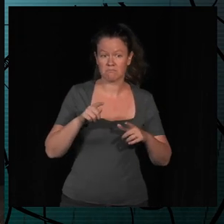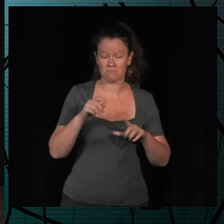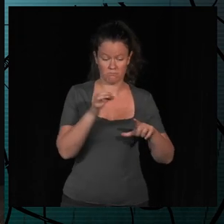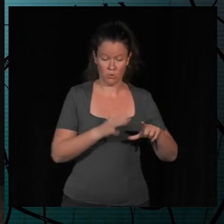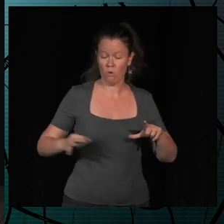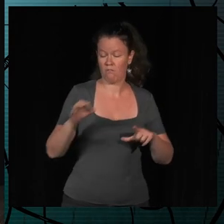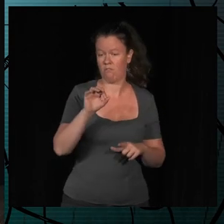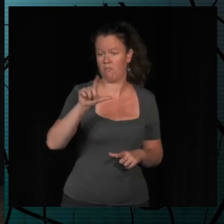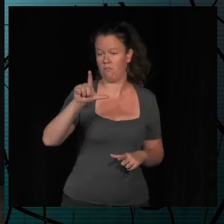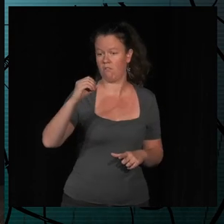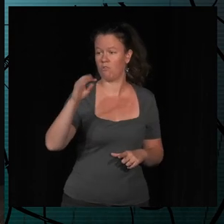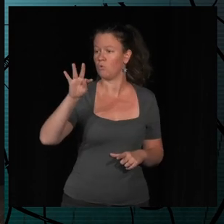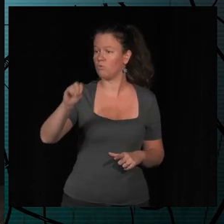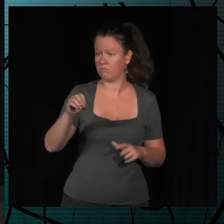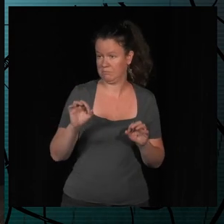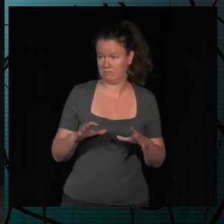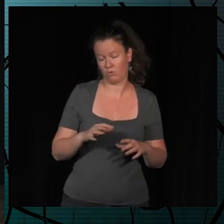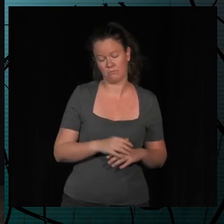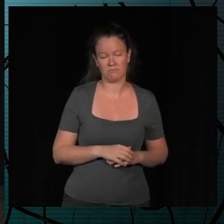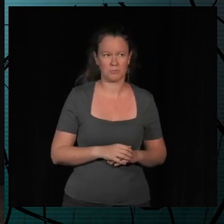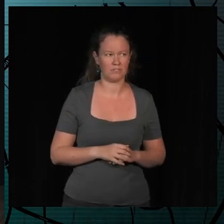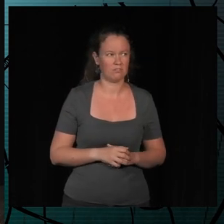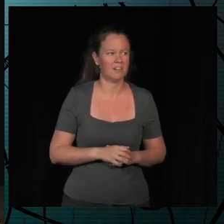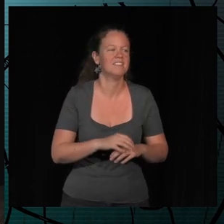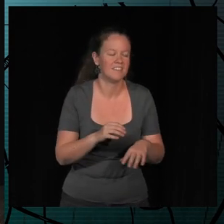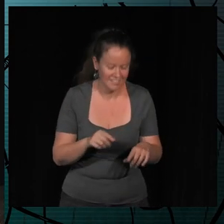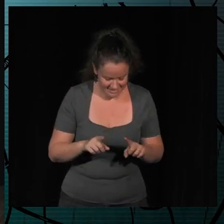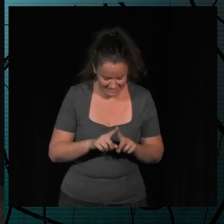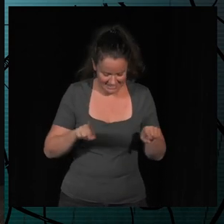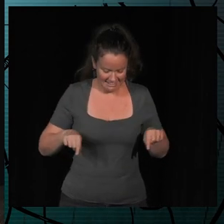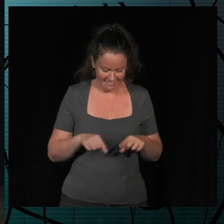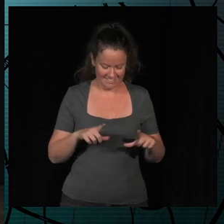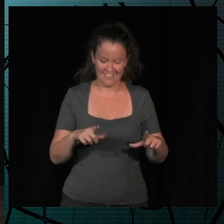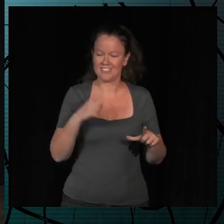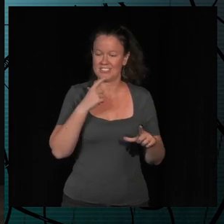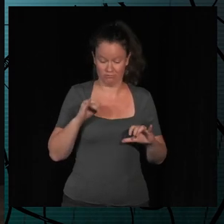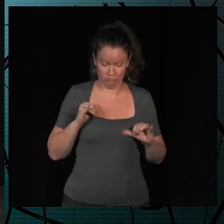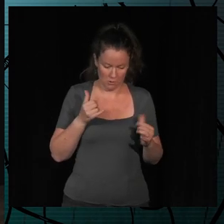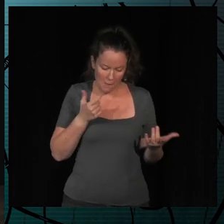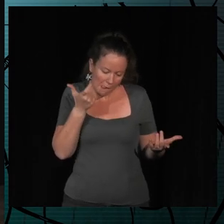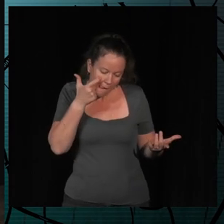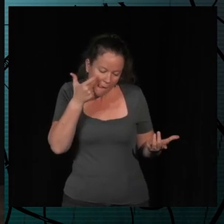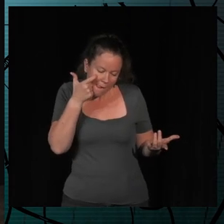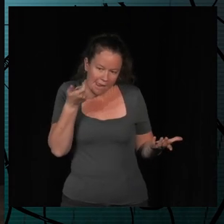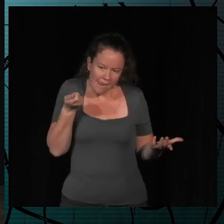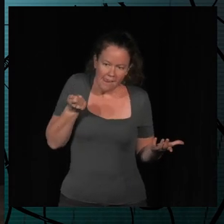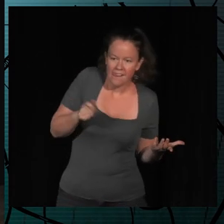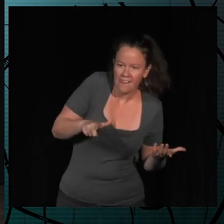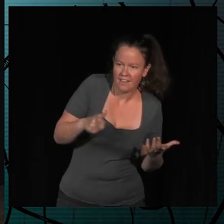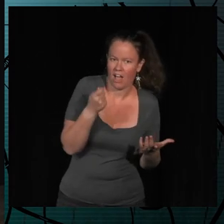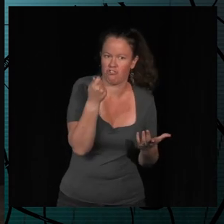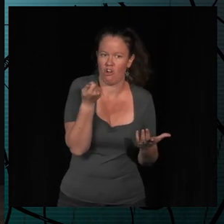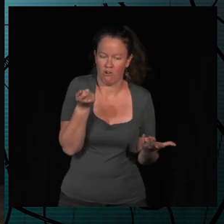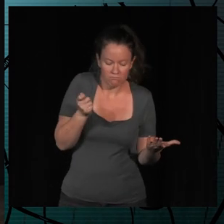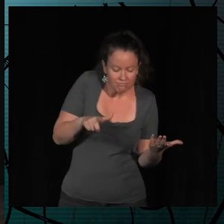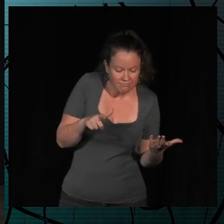vous payez vous savez pas ce que vous allez gagner donc des fois c'est des des choses purement négligeable dans le jeu et des fois c'est